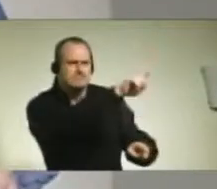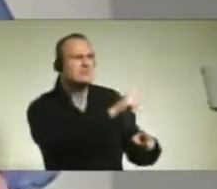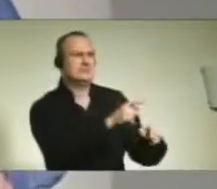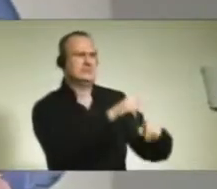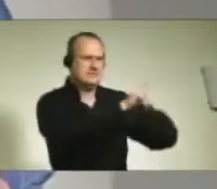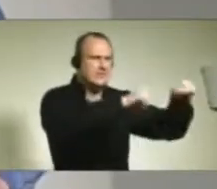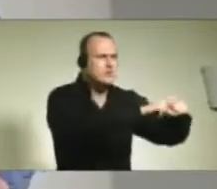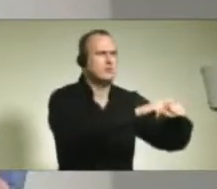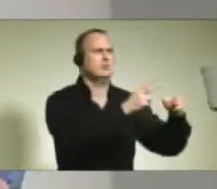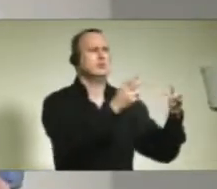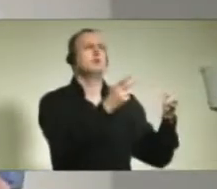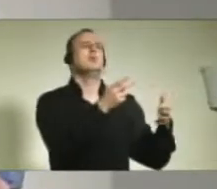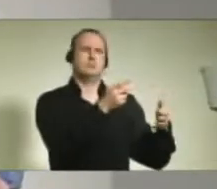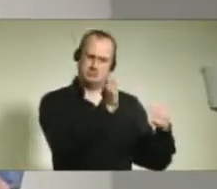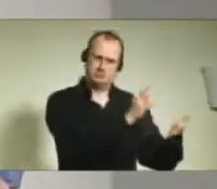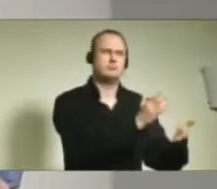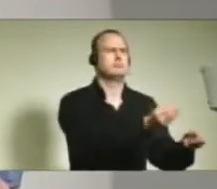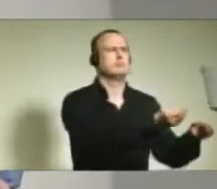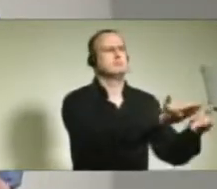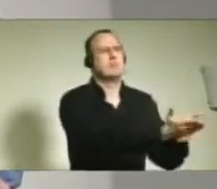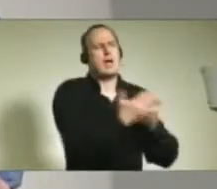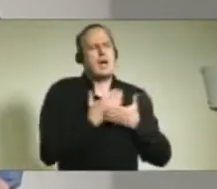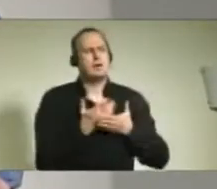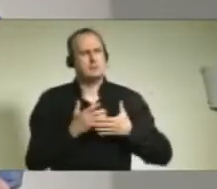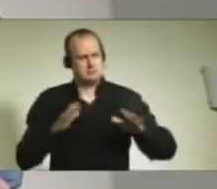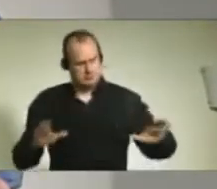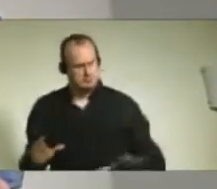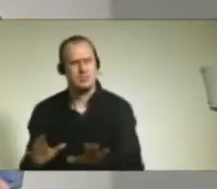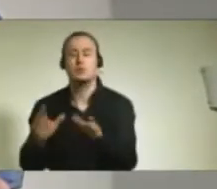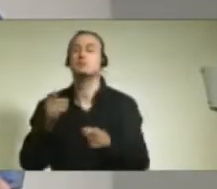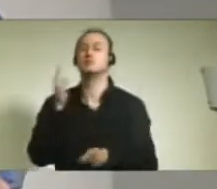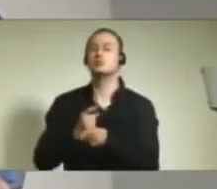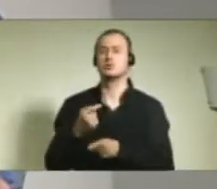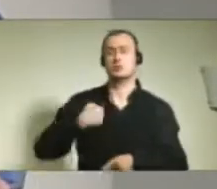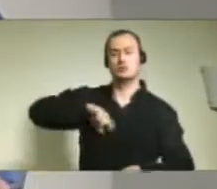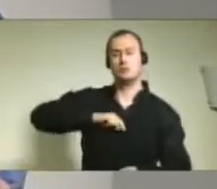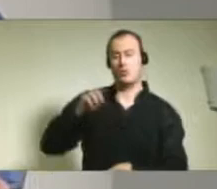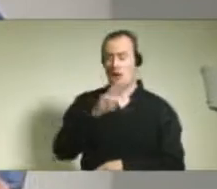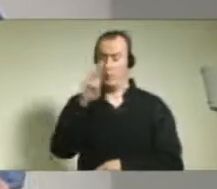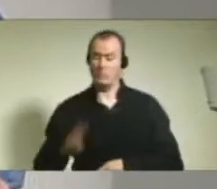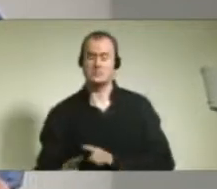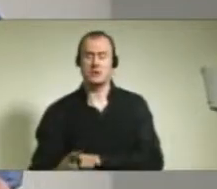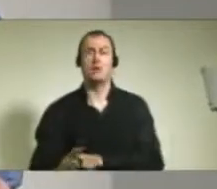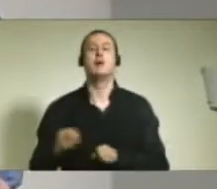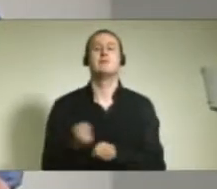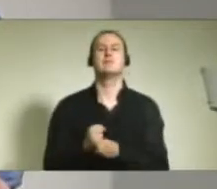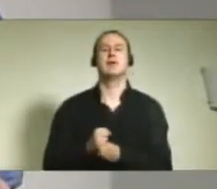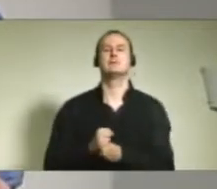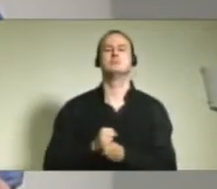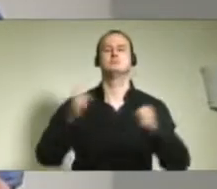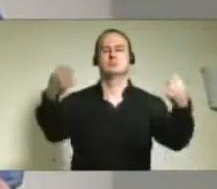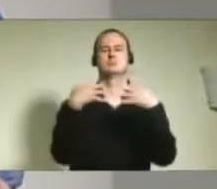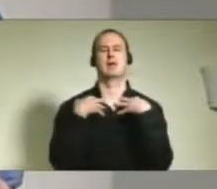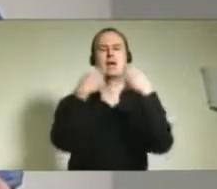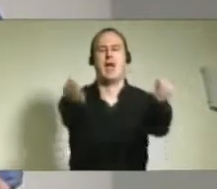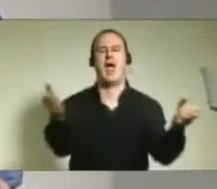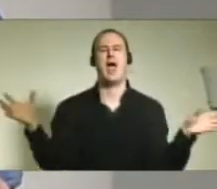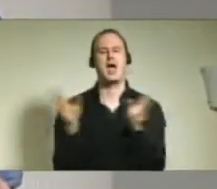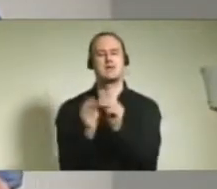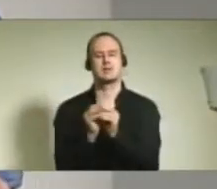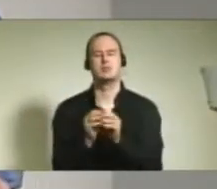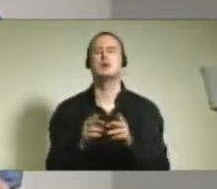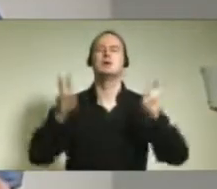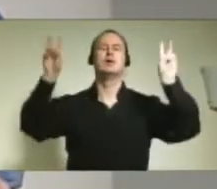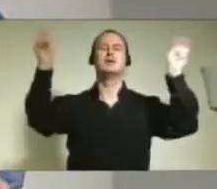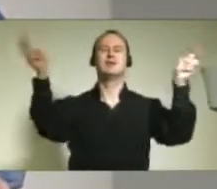cela de se réaliser. À Windsor, nous avons organisé une assemblée intitulée « Les gens